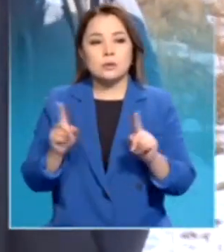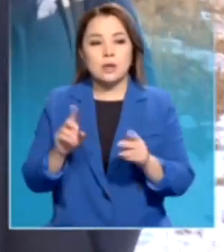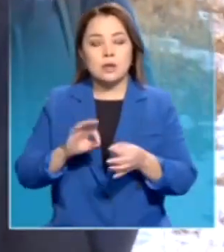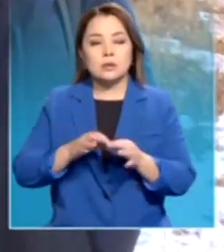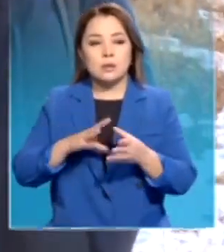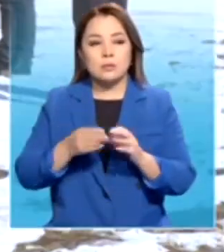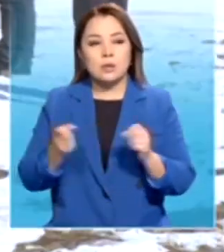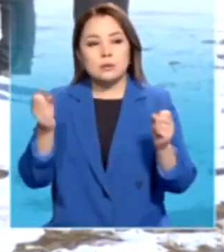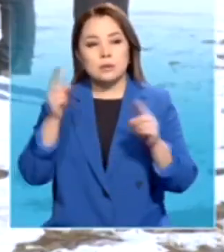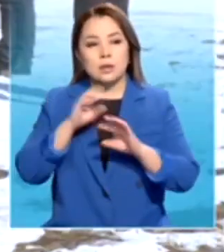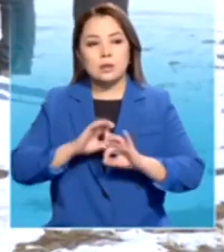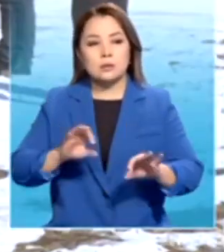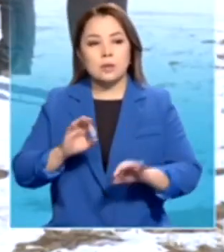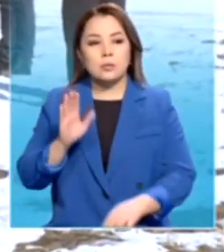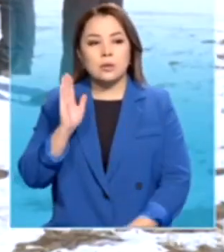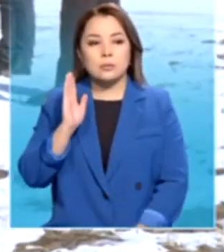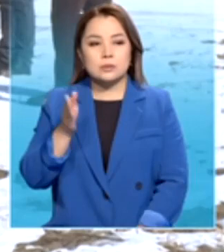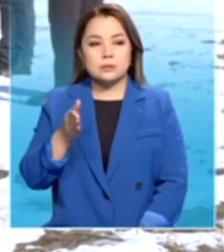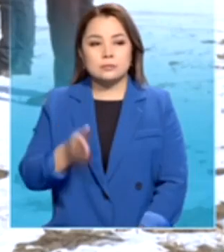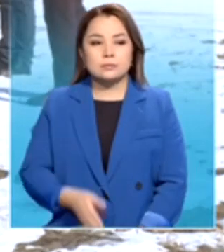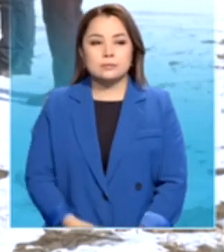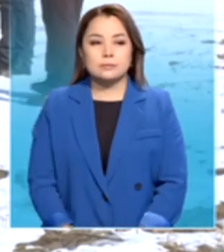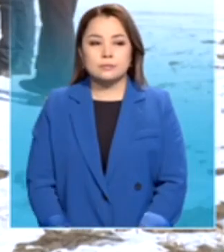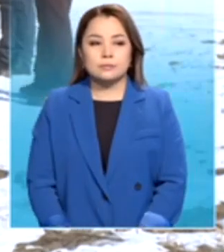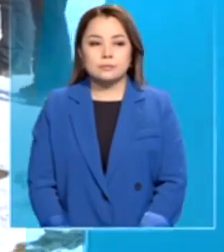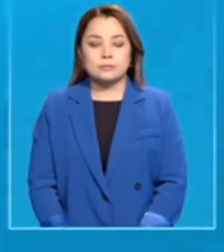мән-жайын мен Нұрсұлтан Тілекте санықтап көрдім.